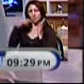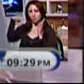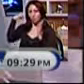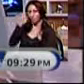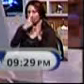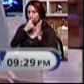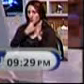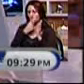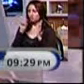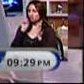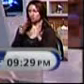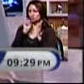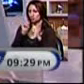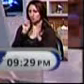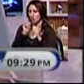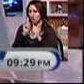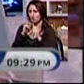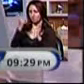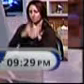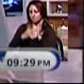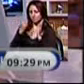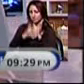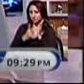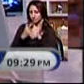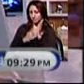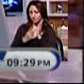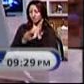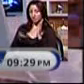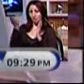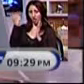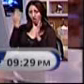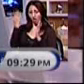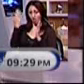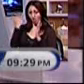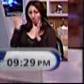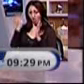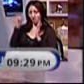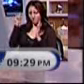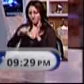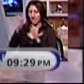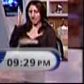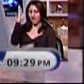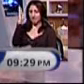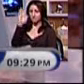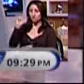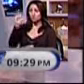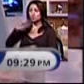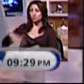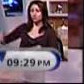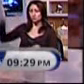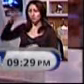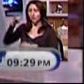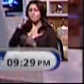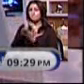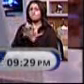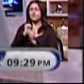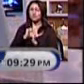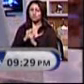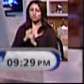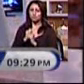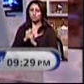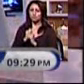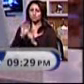لها أصل واخبار حضرتك في القانون وفي الدستور لأنه الشعب مصدر السلطات. لا يستطيع